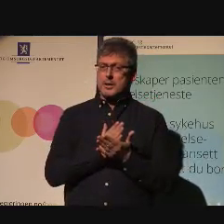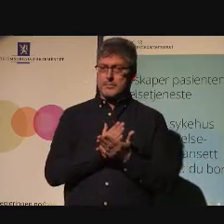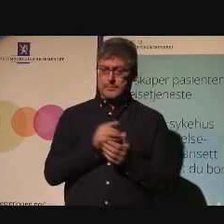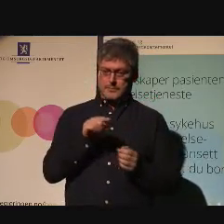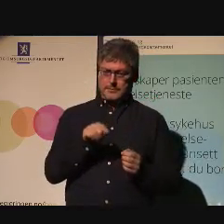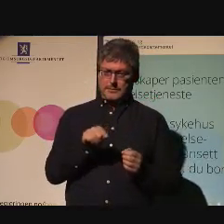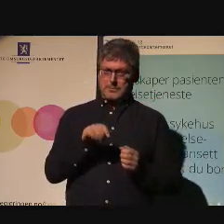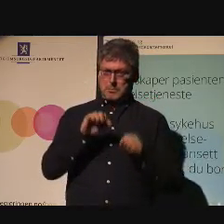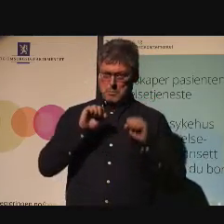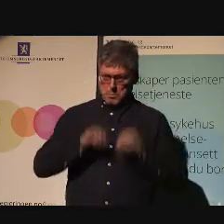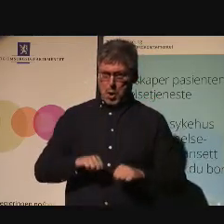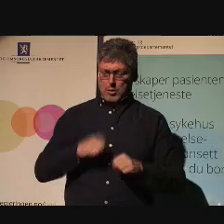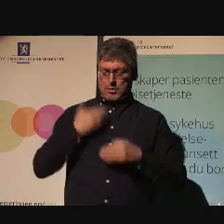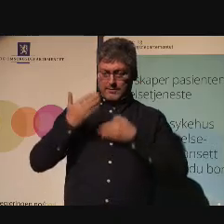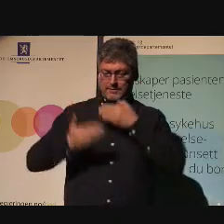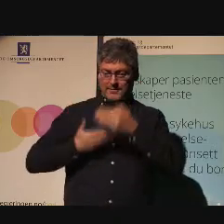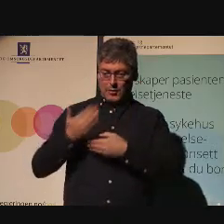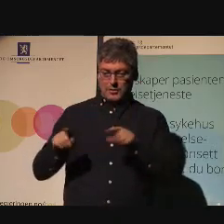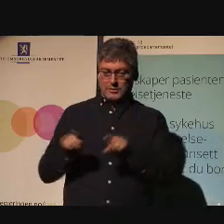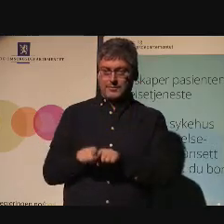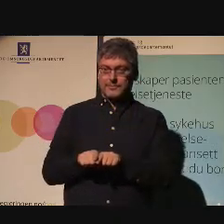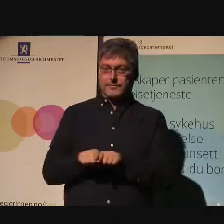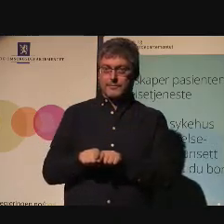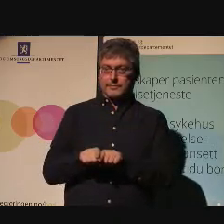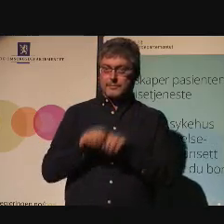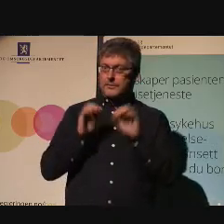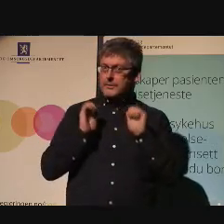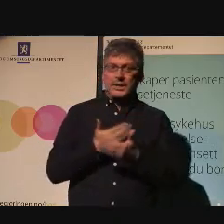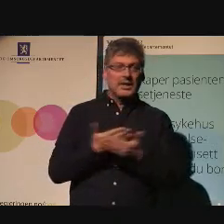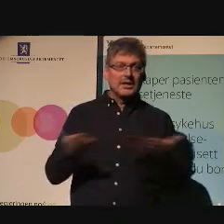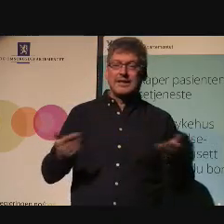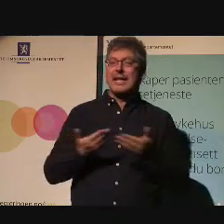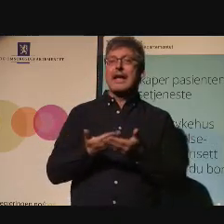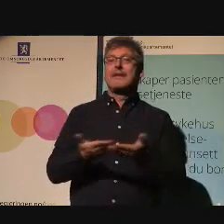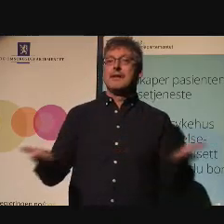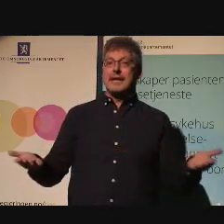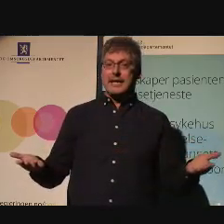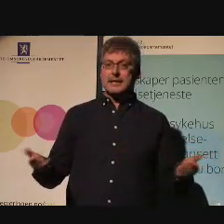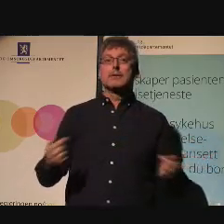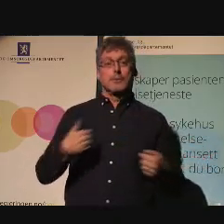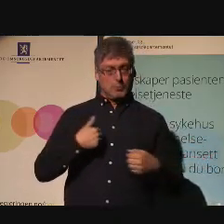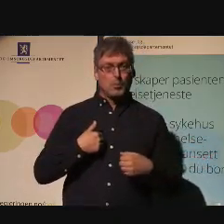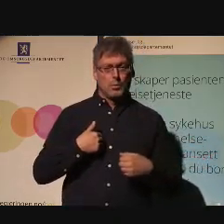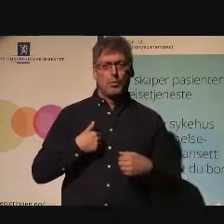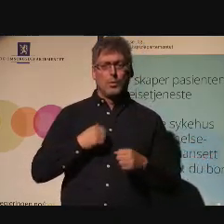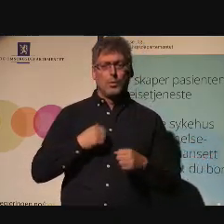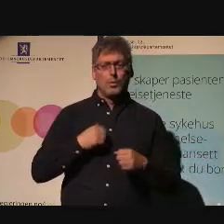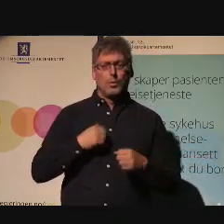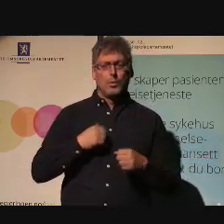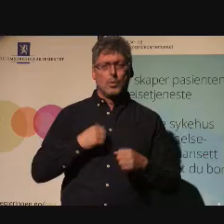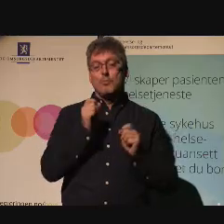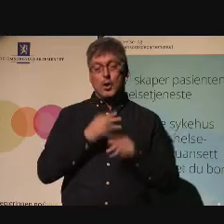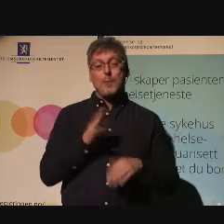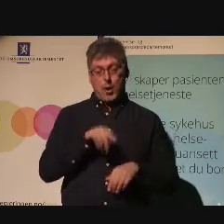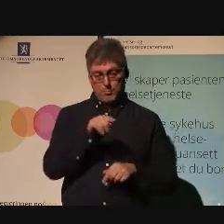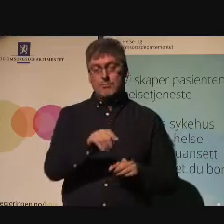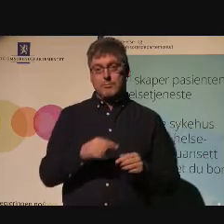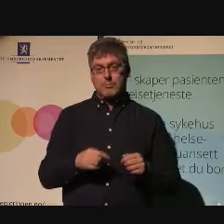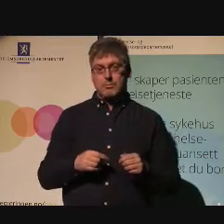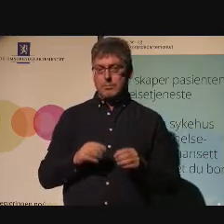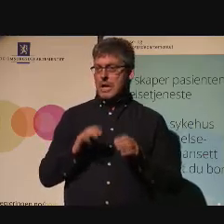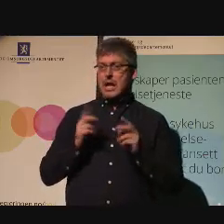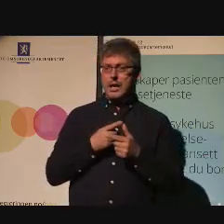bør stå, at den ikke skal vise at den bryr seg, at den ikke skal vise